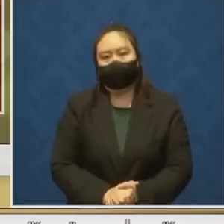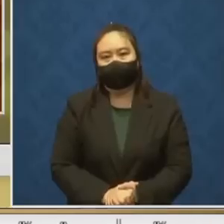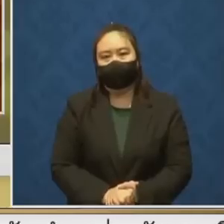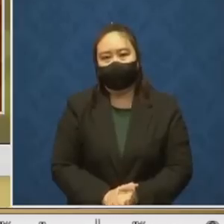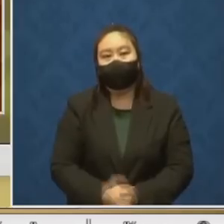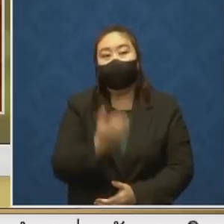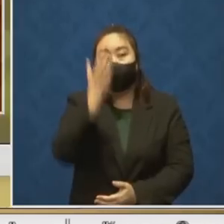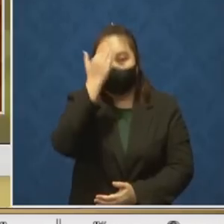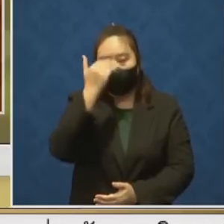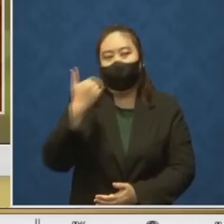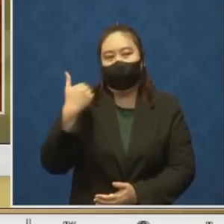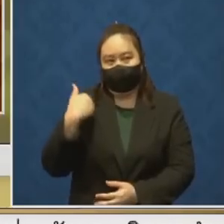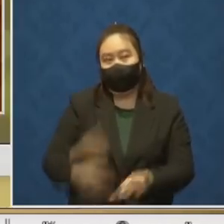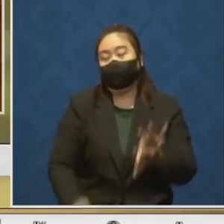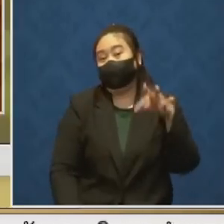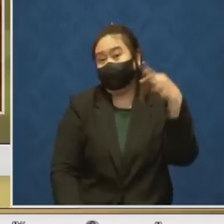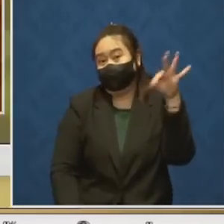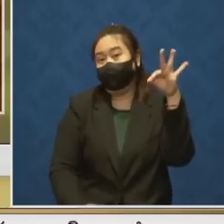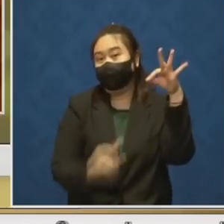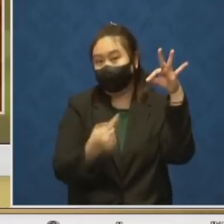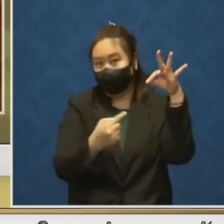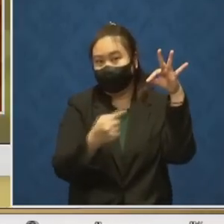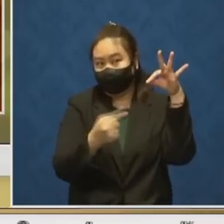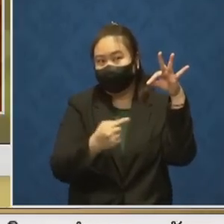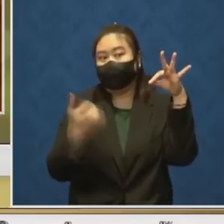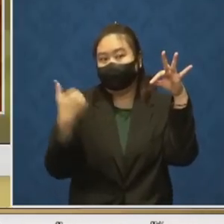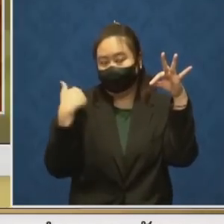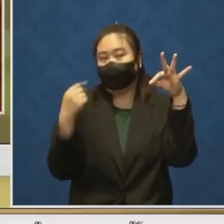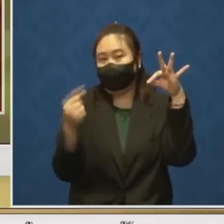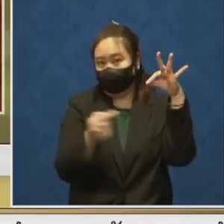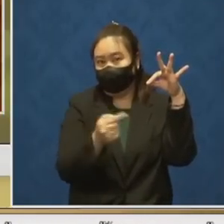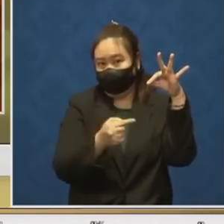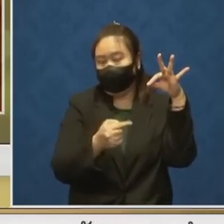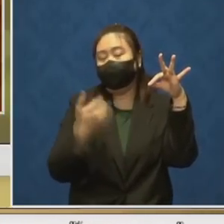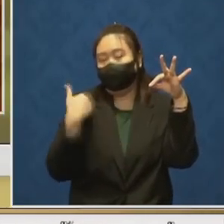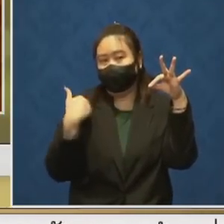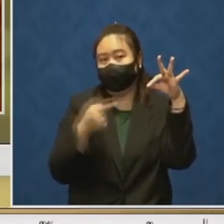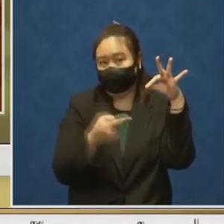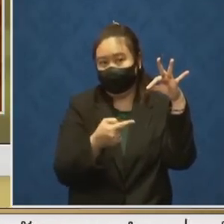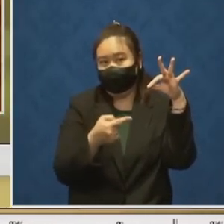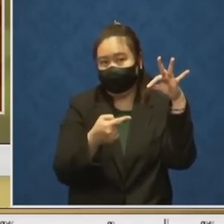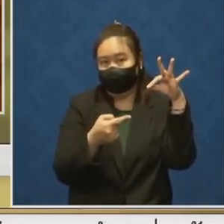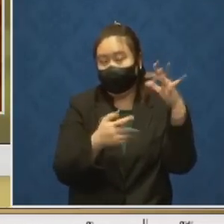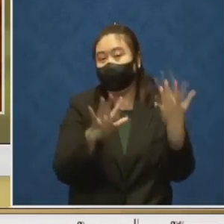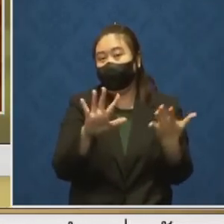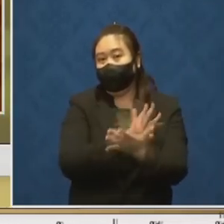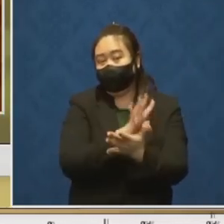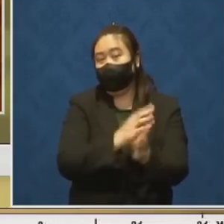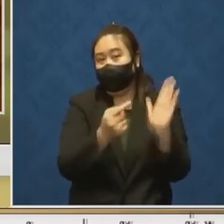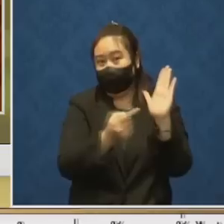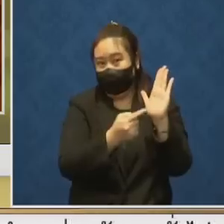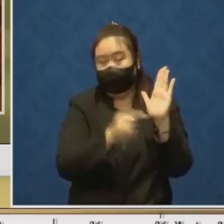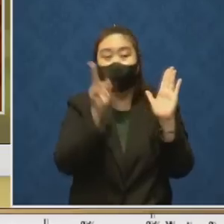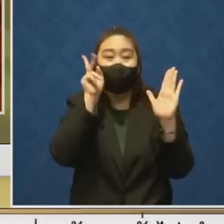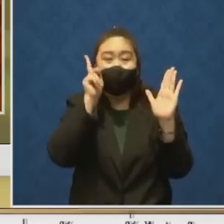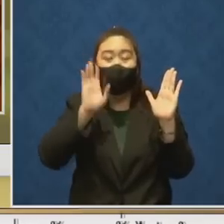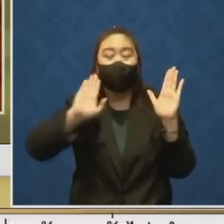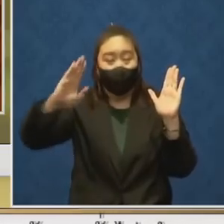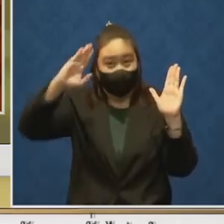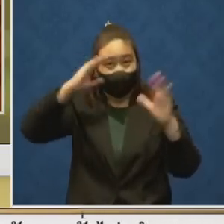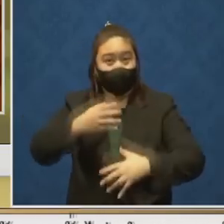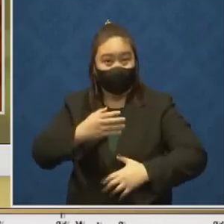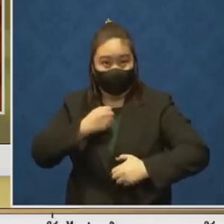ราะว่าดิฉันมีใบเสร็จอยู่ในมือดิฉันนี่นี่คือเอกสารเผยแพ้ข่วของกองทัพบกเอง